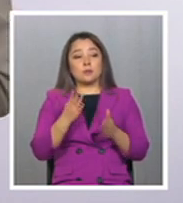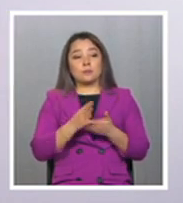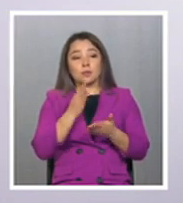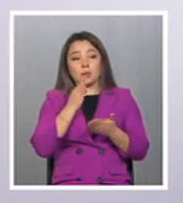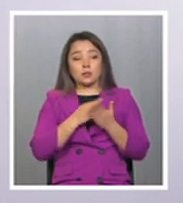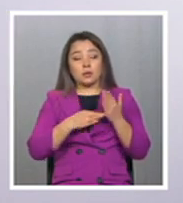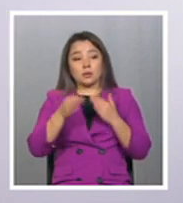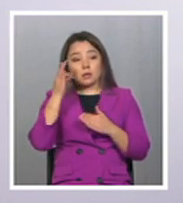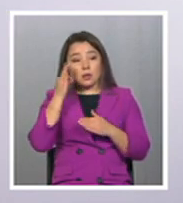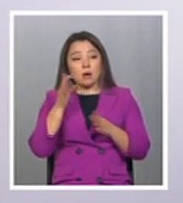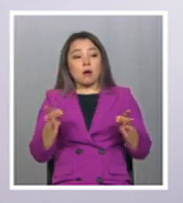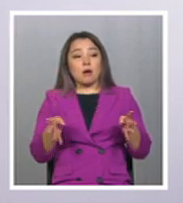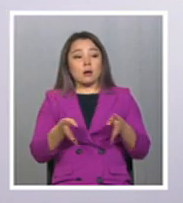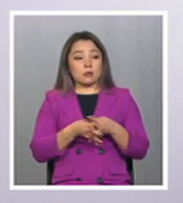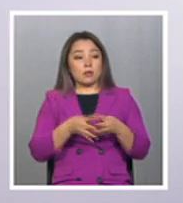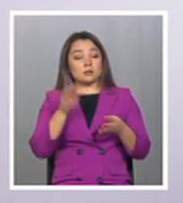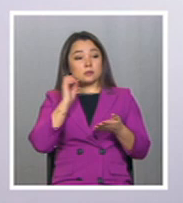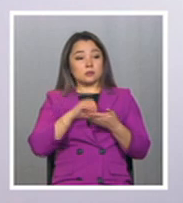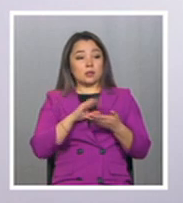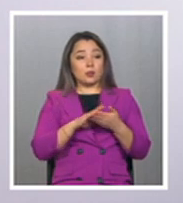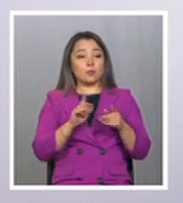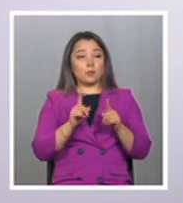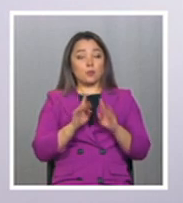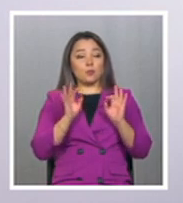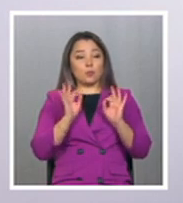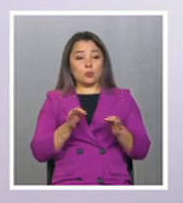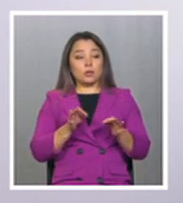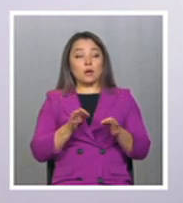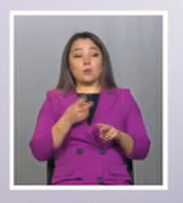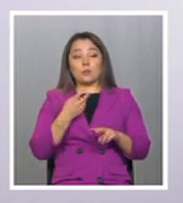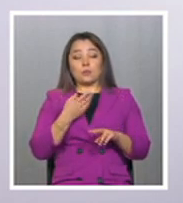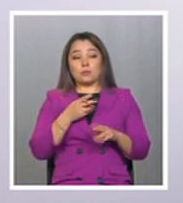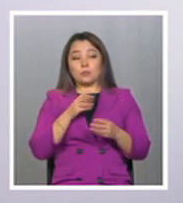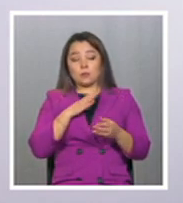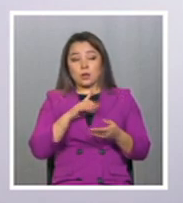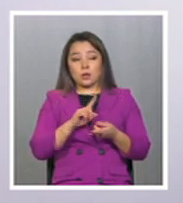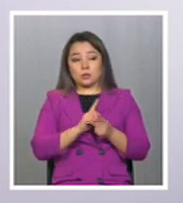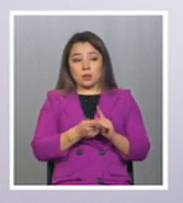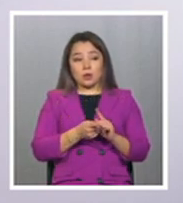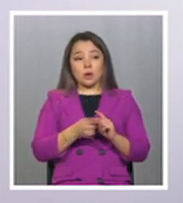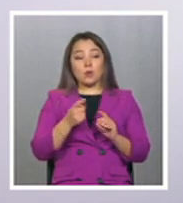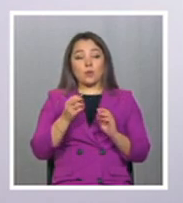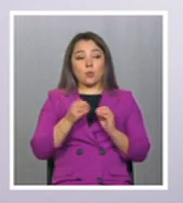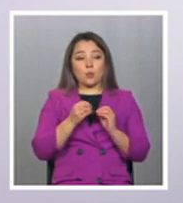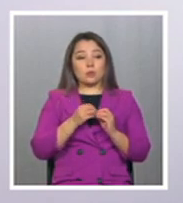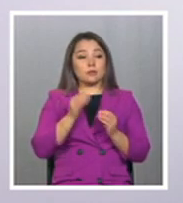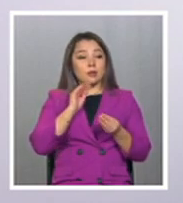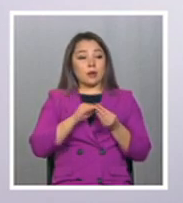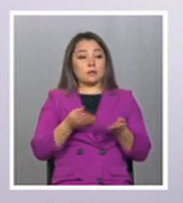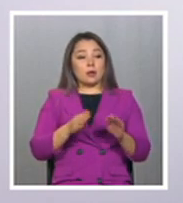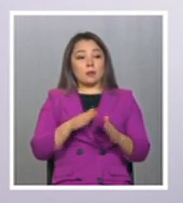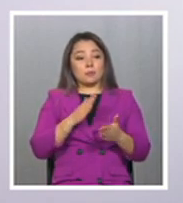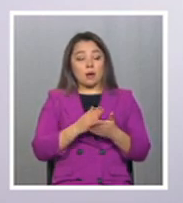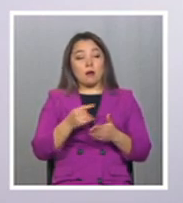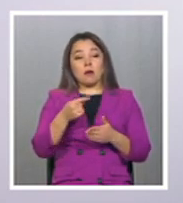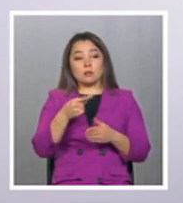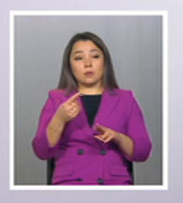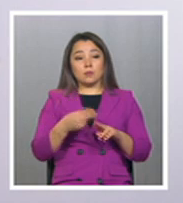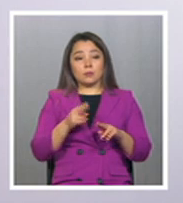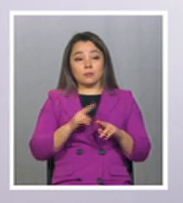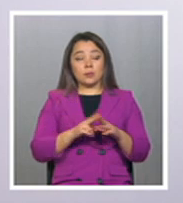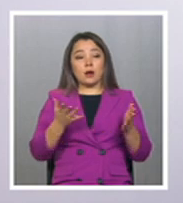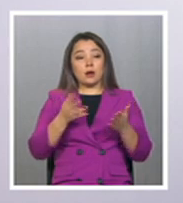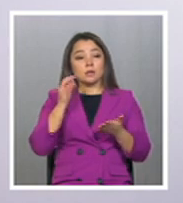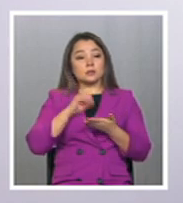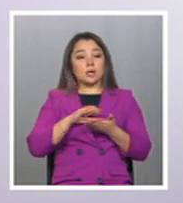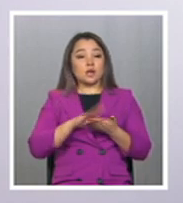түсірейік, аралас санды бұрыс бөлшекке айналдырған кезде бөліміндегі 10 сол күйі сақталады, ал алымына қандай сан